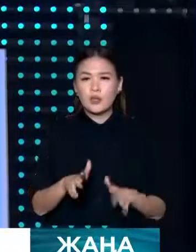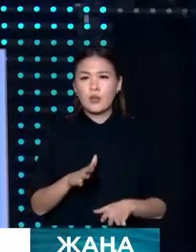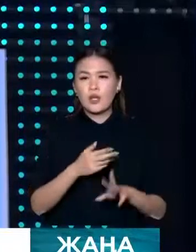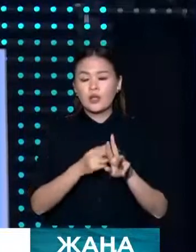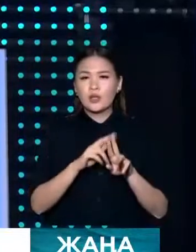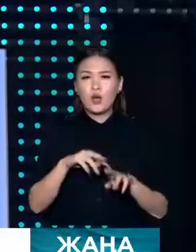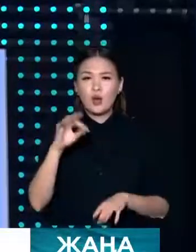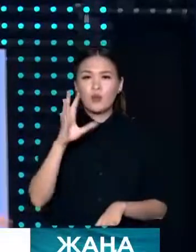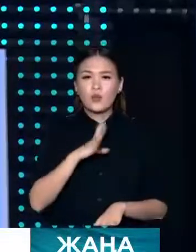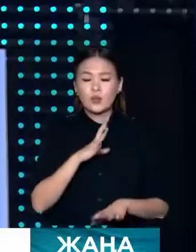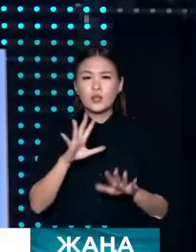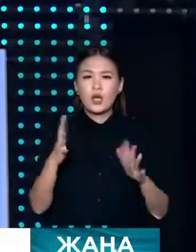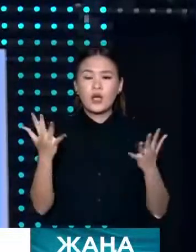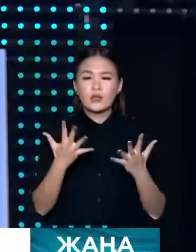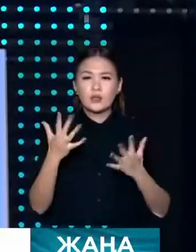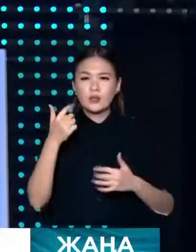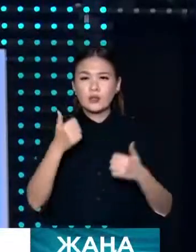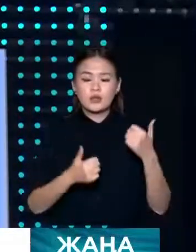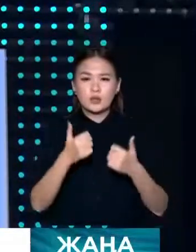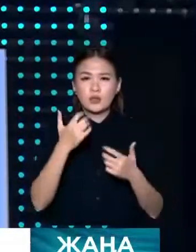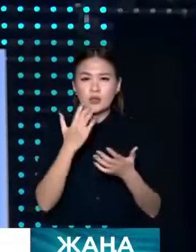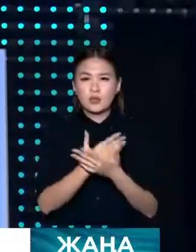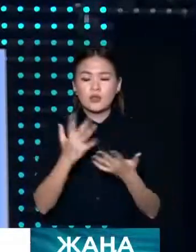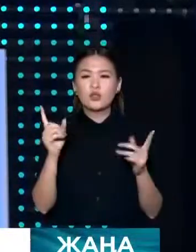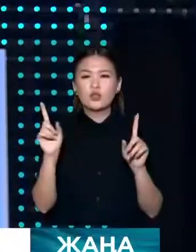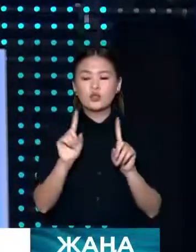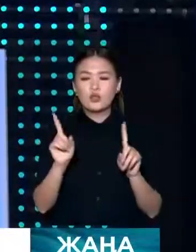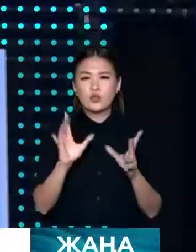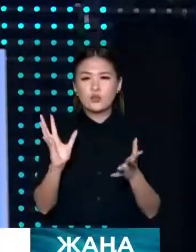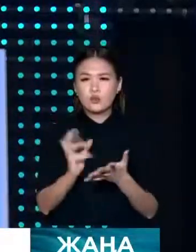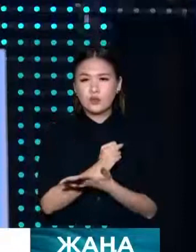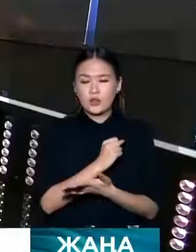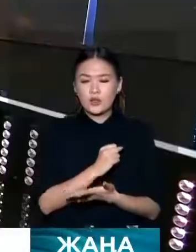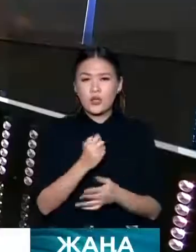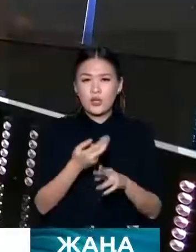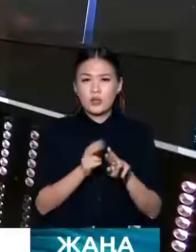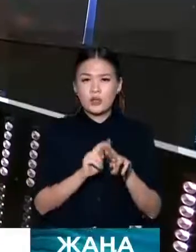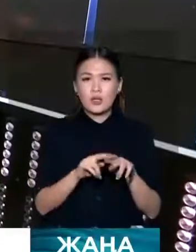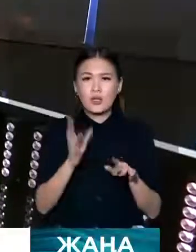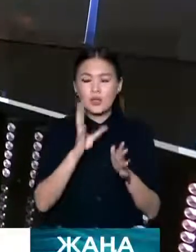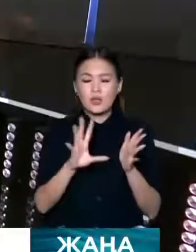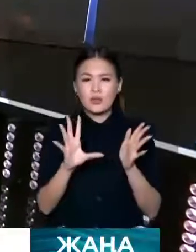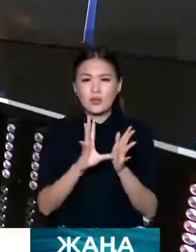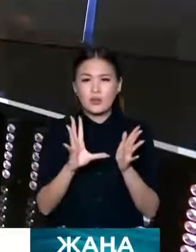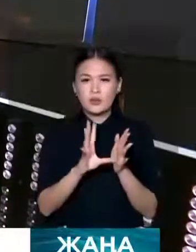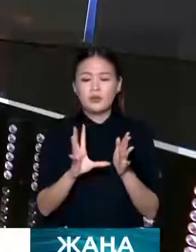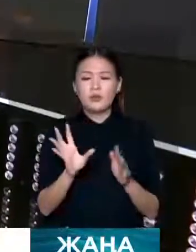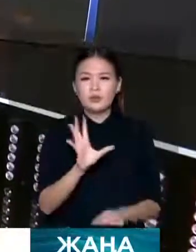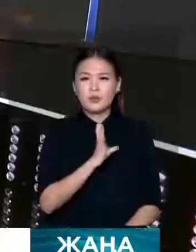атом электростанциясының айырмашылығы қандай? Не ұтамыз? Атом электростанциясының осы